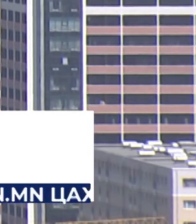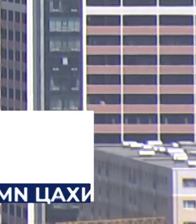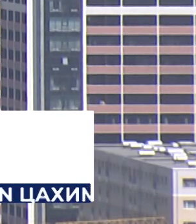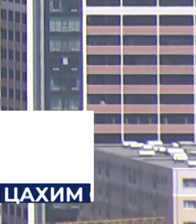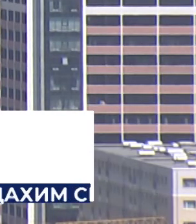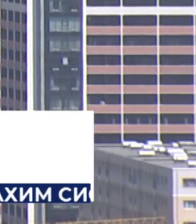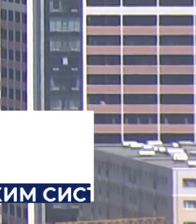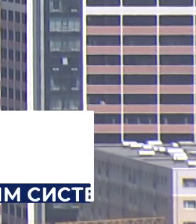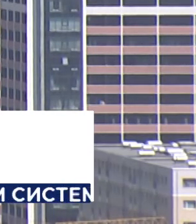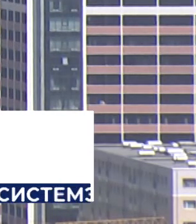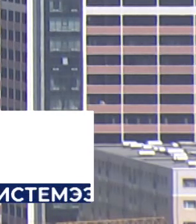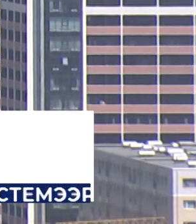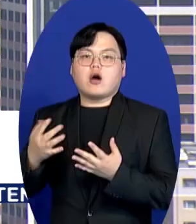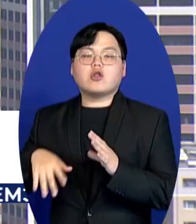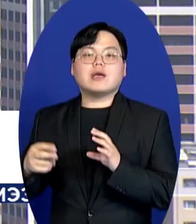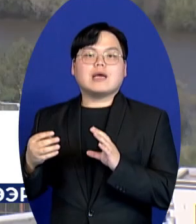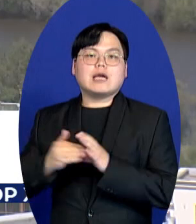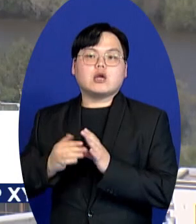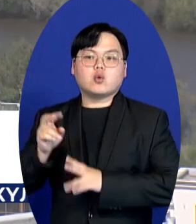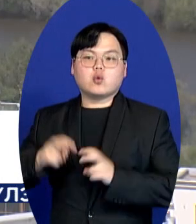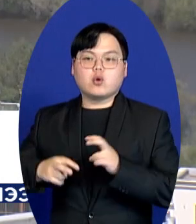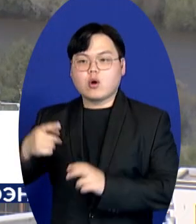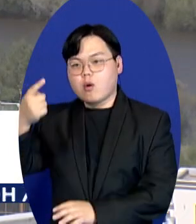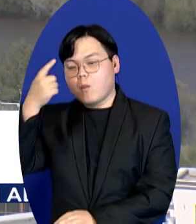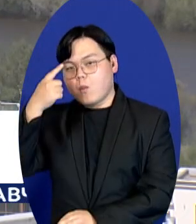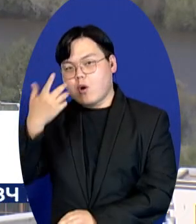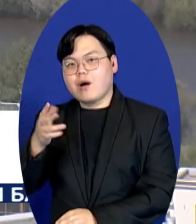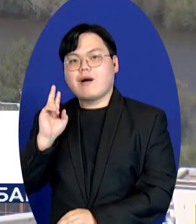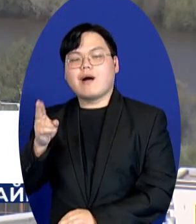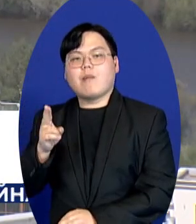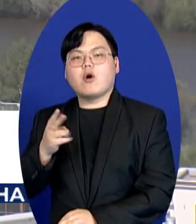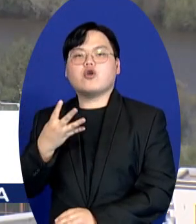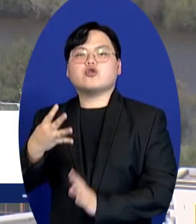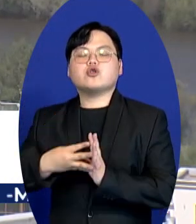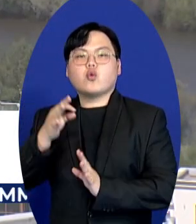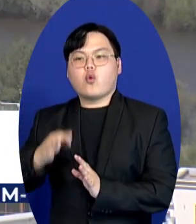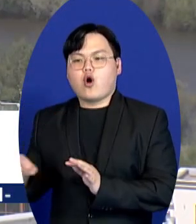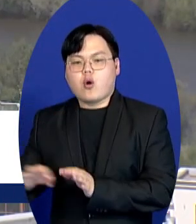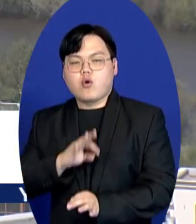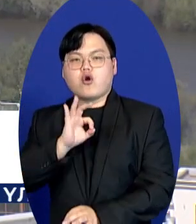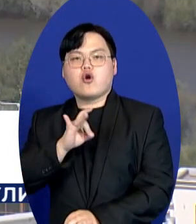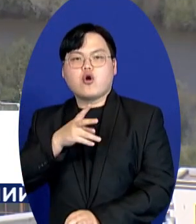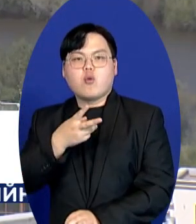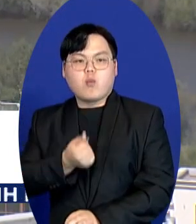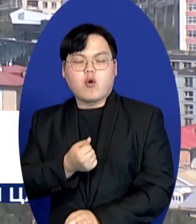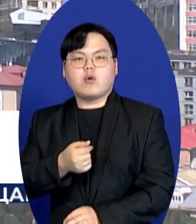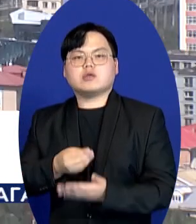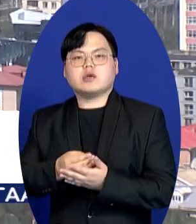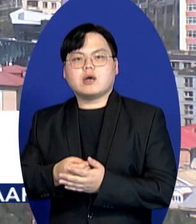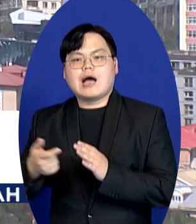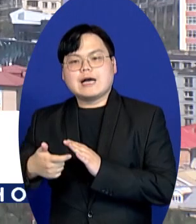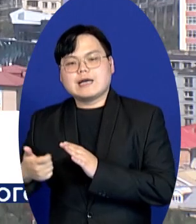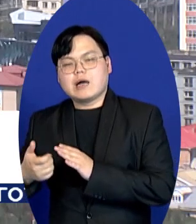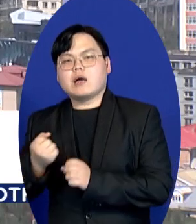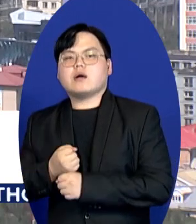суудхан тооцоогоор болжээ. Одоо Эрдэнэт үйлдвэр болон Монгол Росцефтмед компанийн 49% холбоотой үр төлбөрийг харилцан суутгах ажил